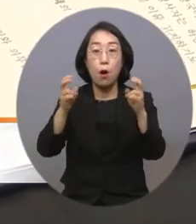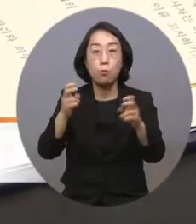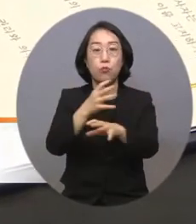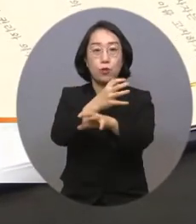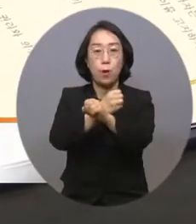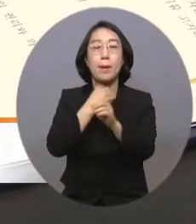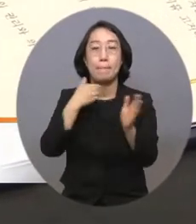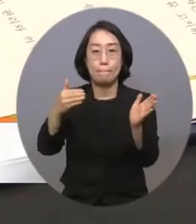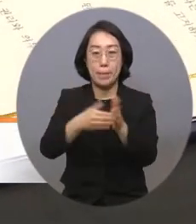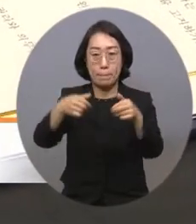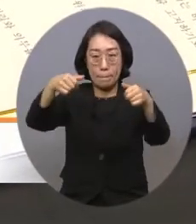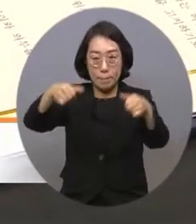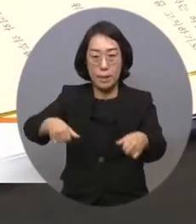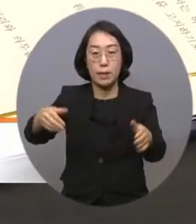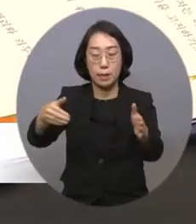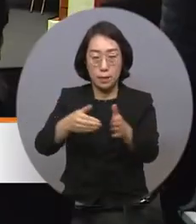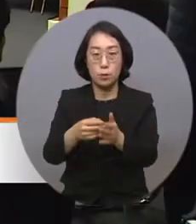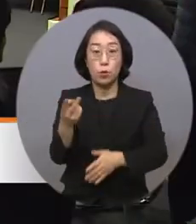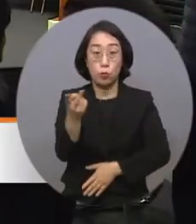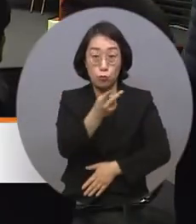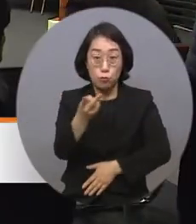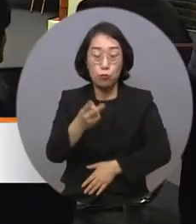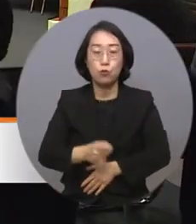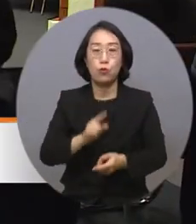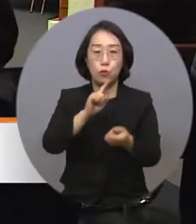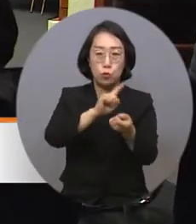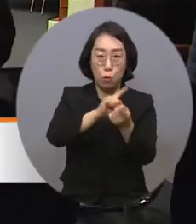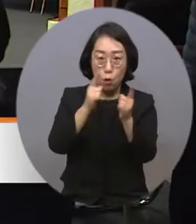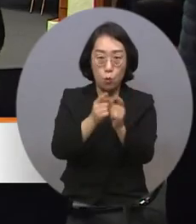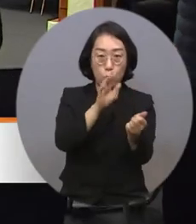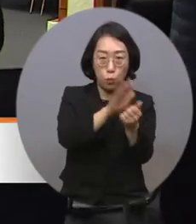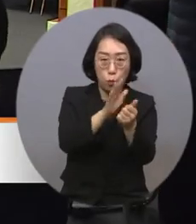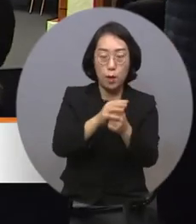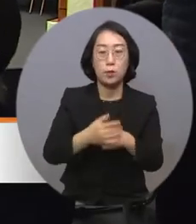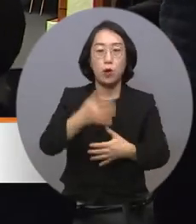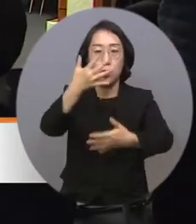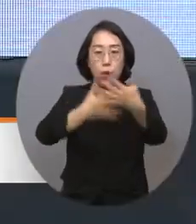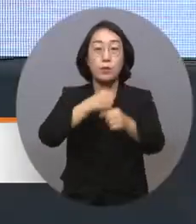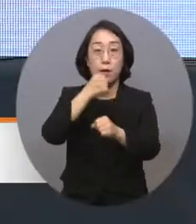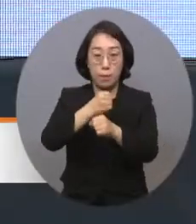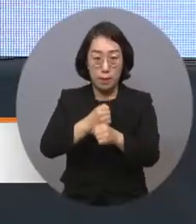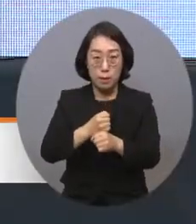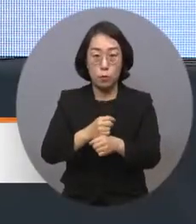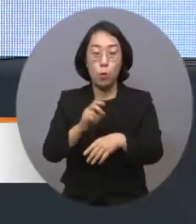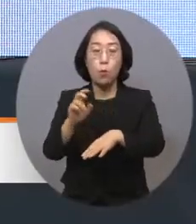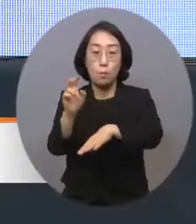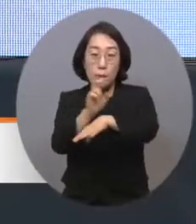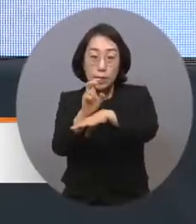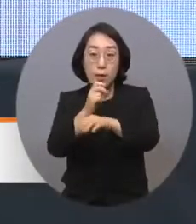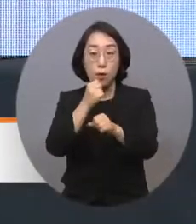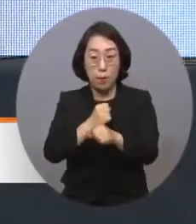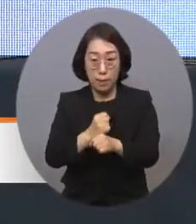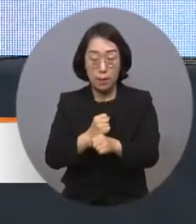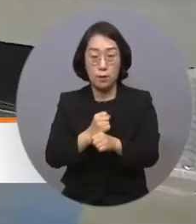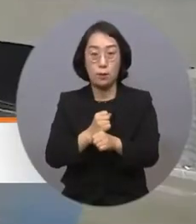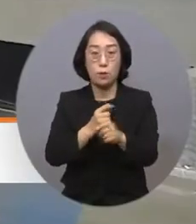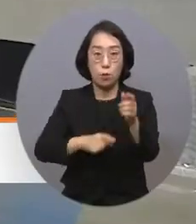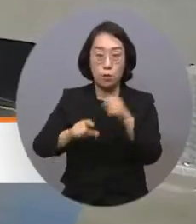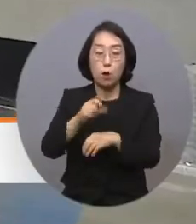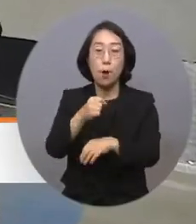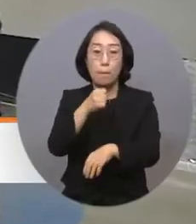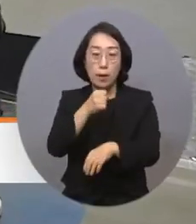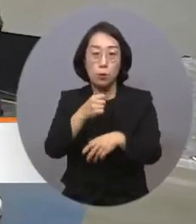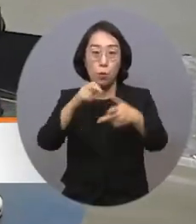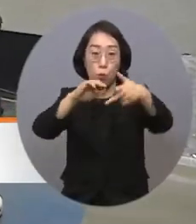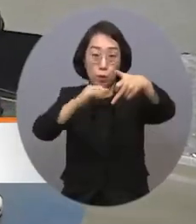체결했습니다. 양기관은 이번 협약식을 통해 영상 창작 문화 발전과 미디어 인력 양성, 그리고 방송